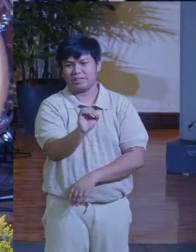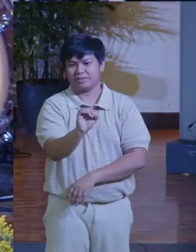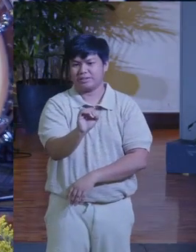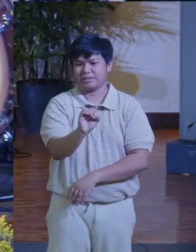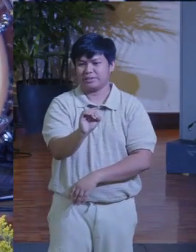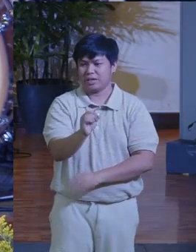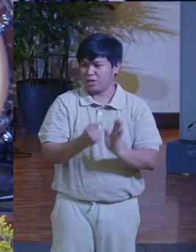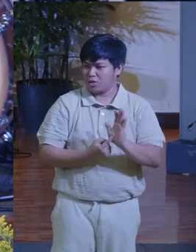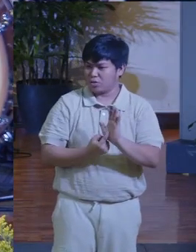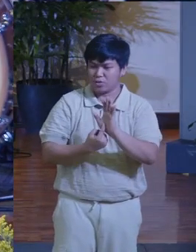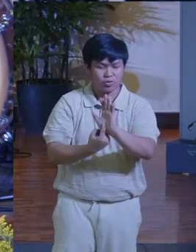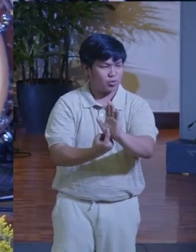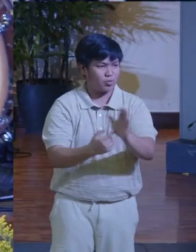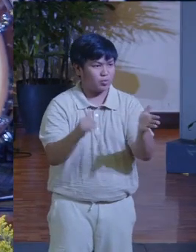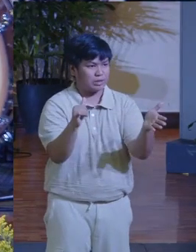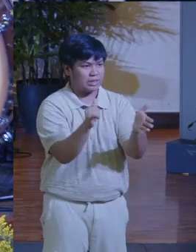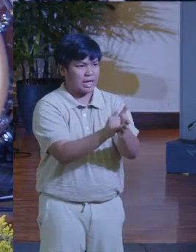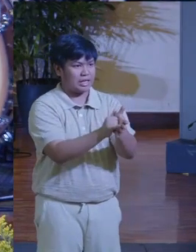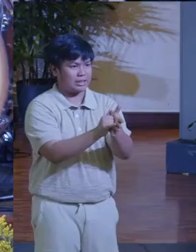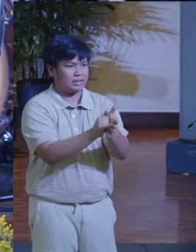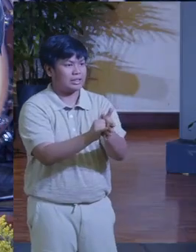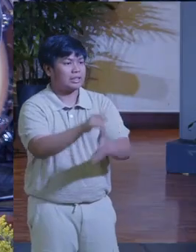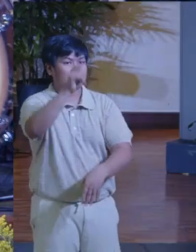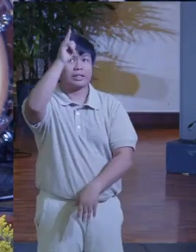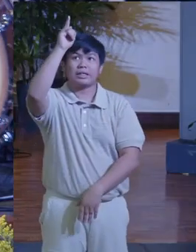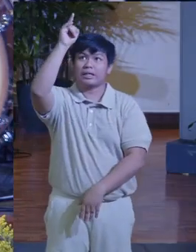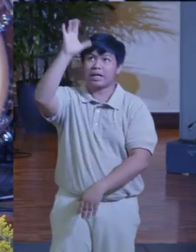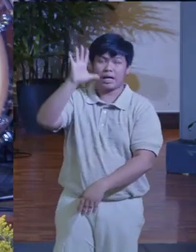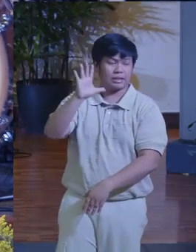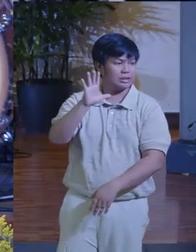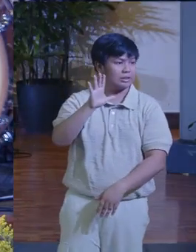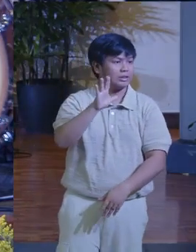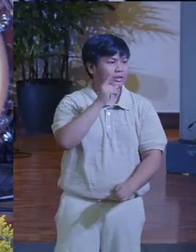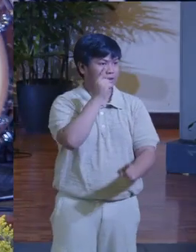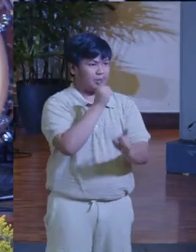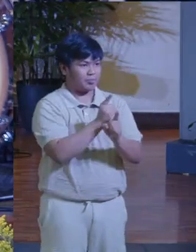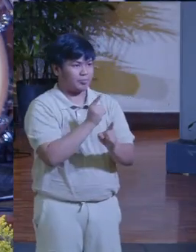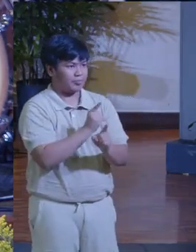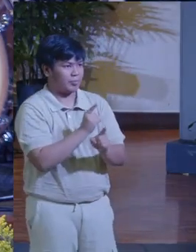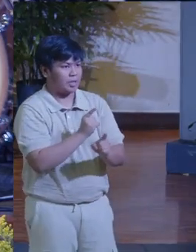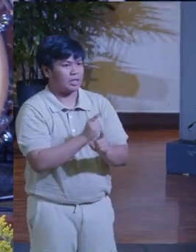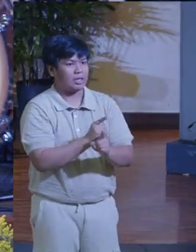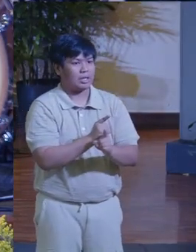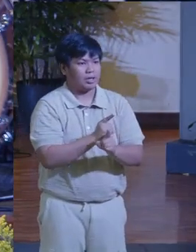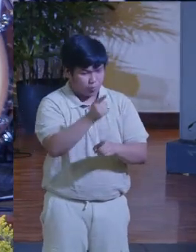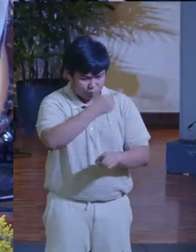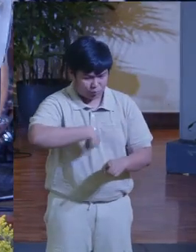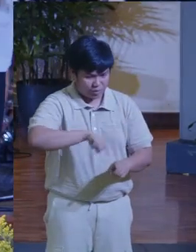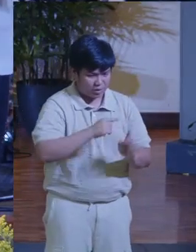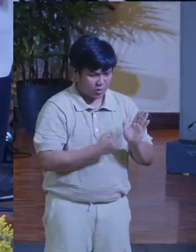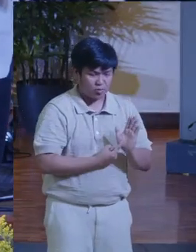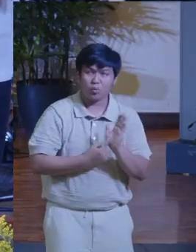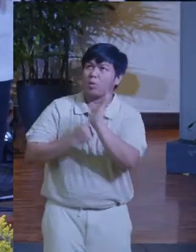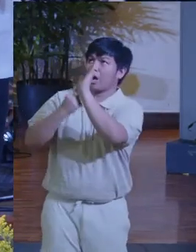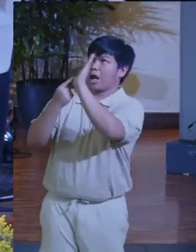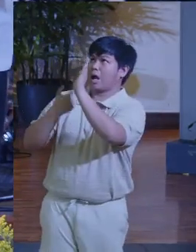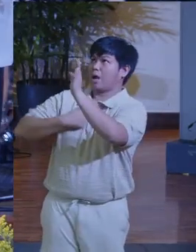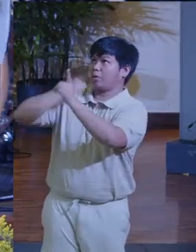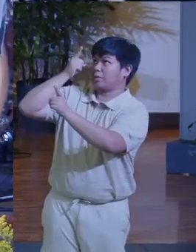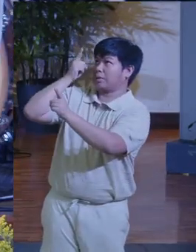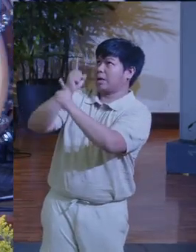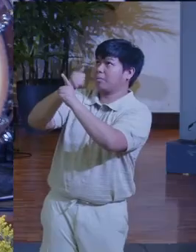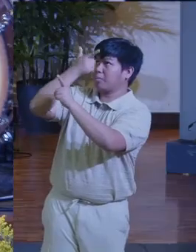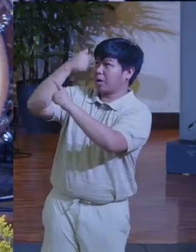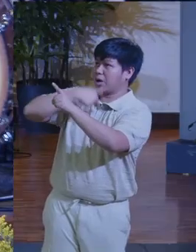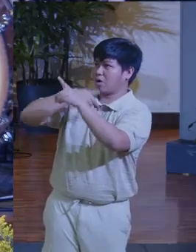It was to show His righteousness at the present time so that He might be just,